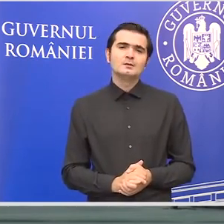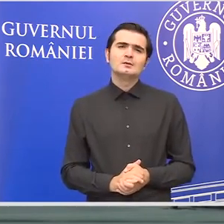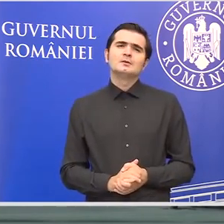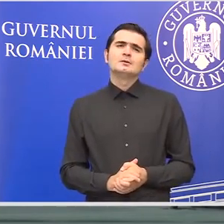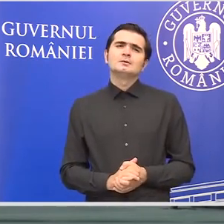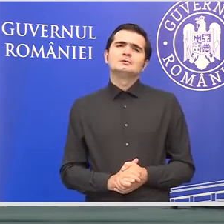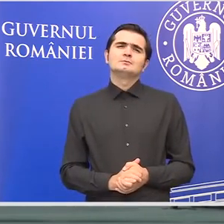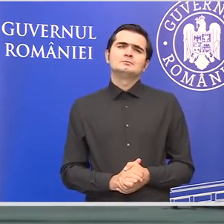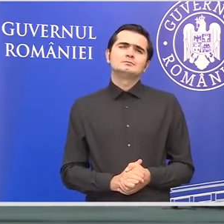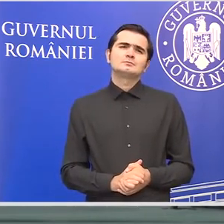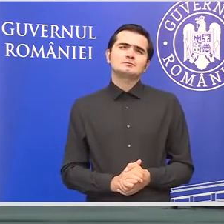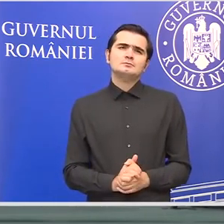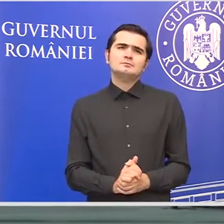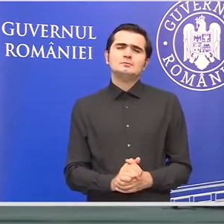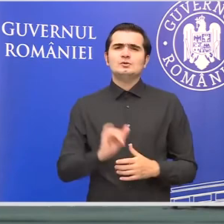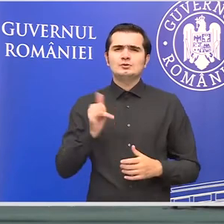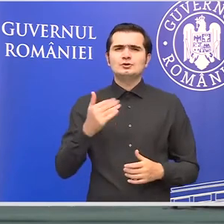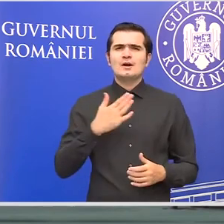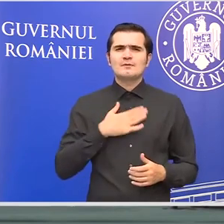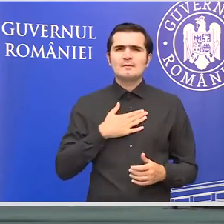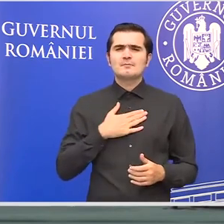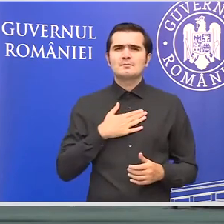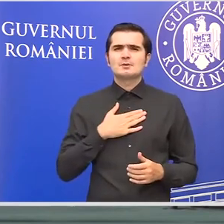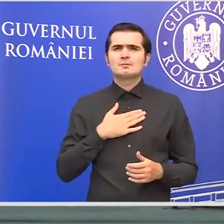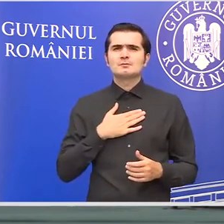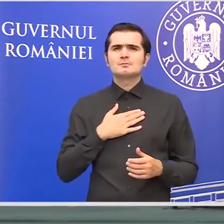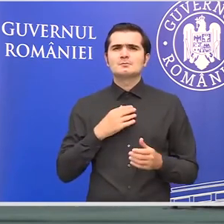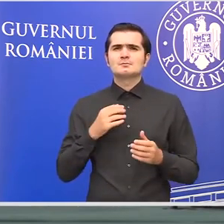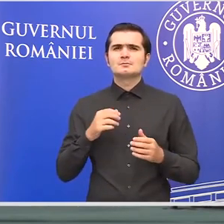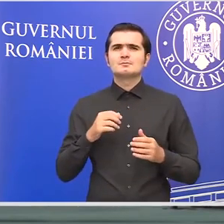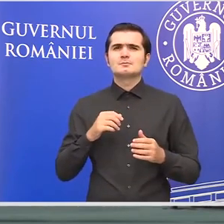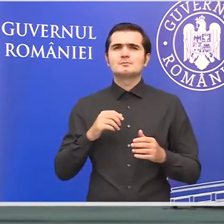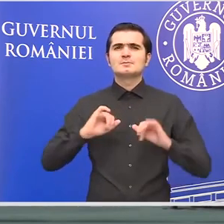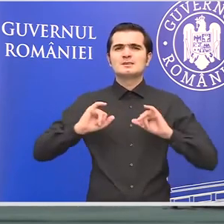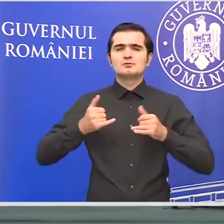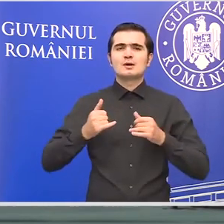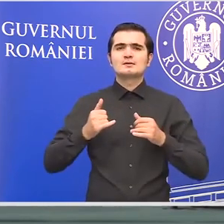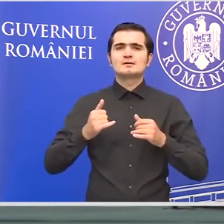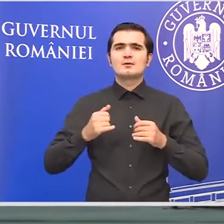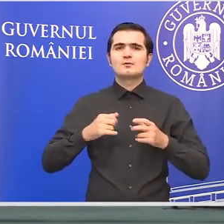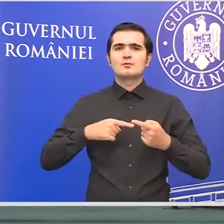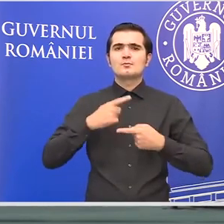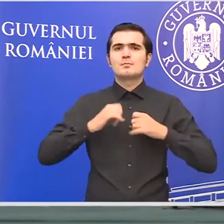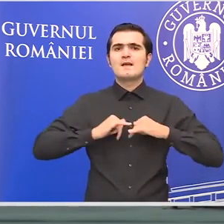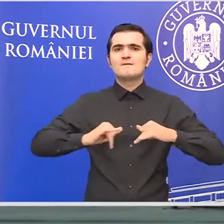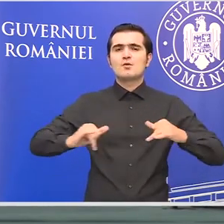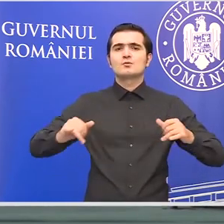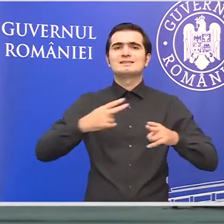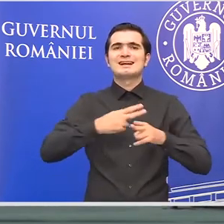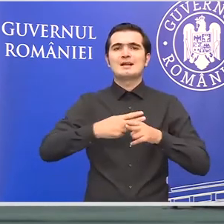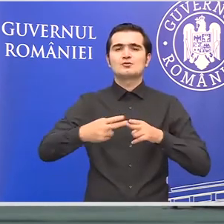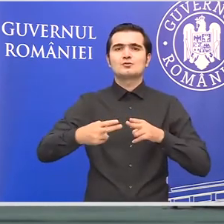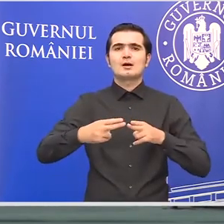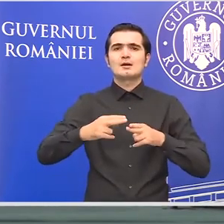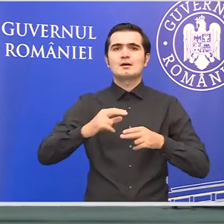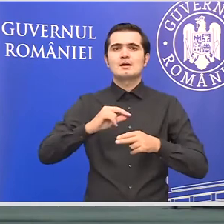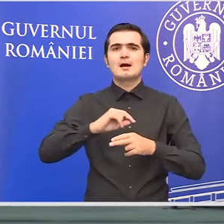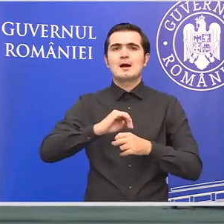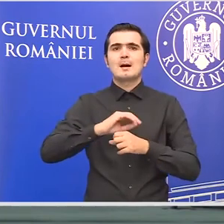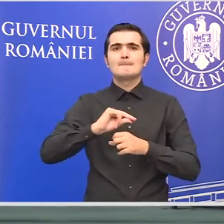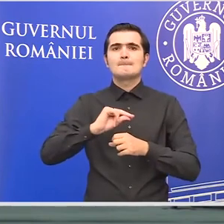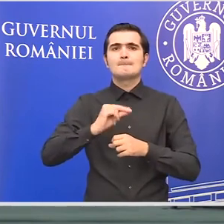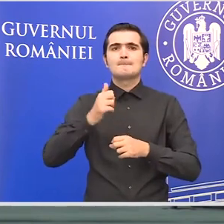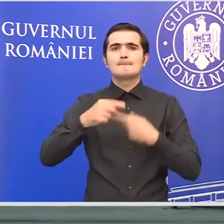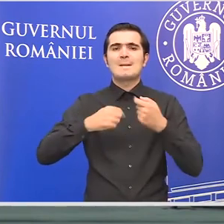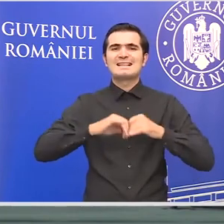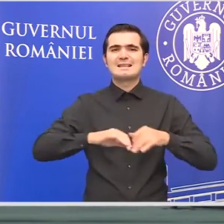contribuția legată de evoluția naturală, firească a pandemiei, de reducerea circulației virusului la nivel